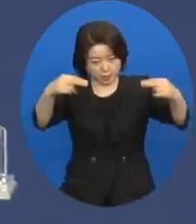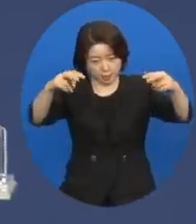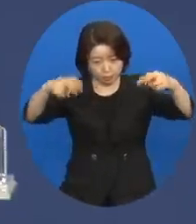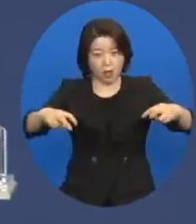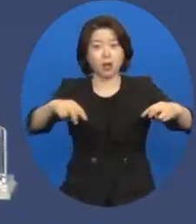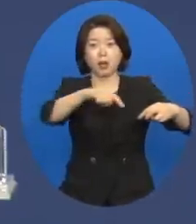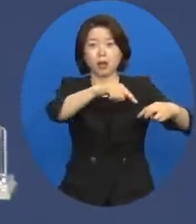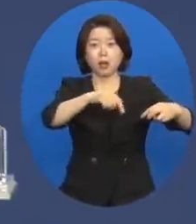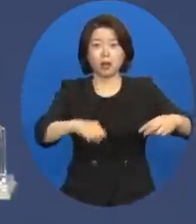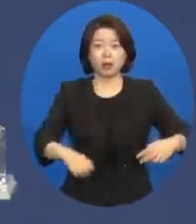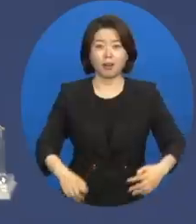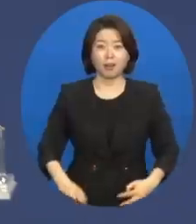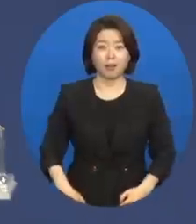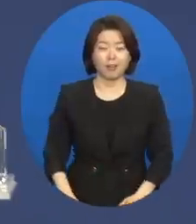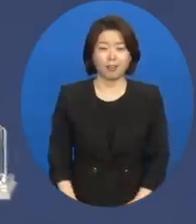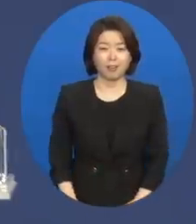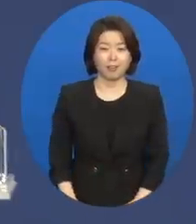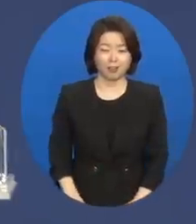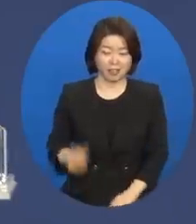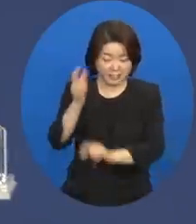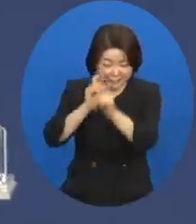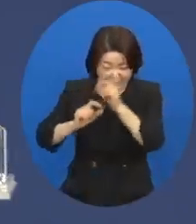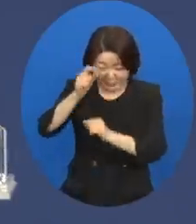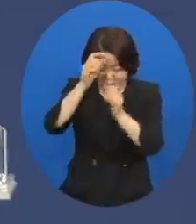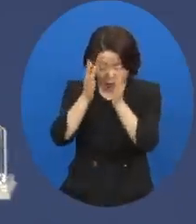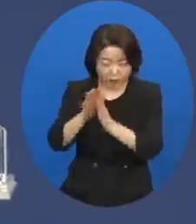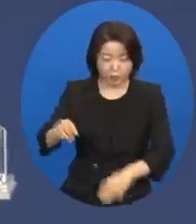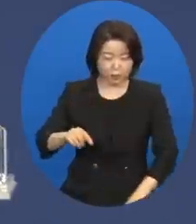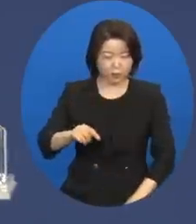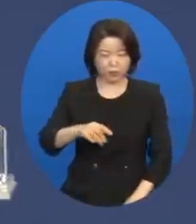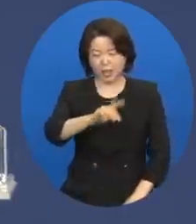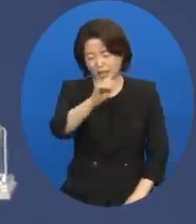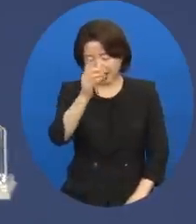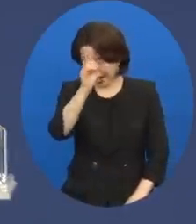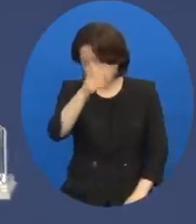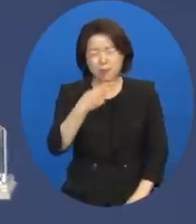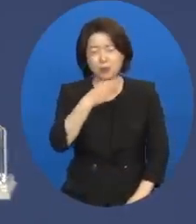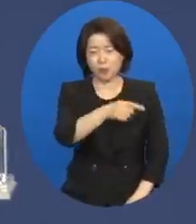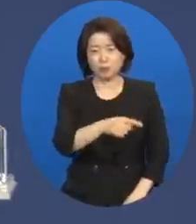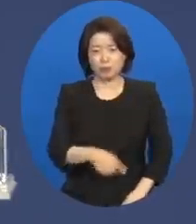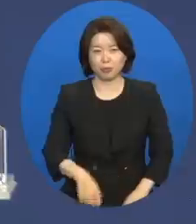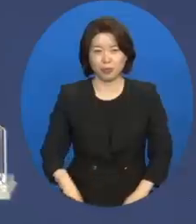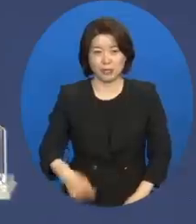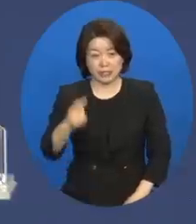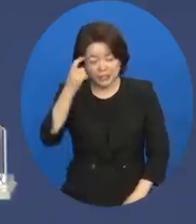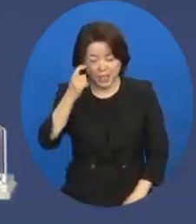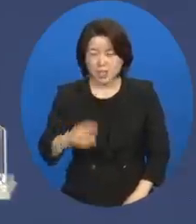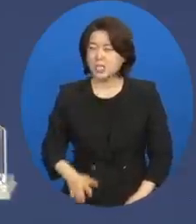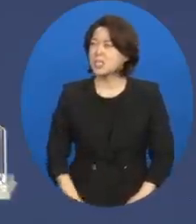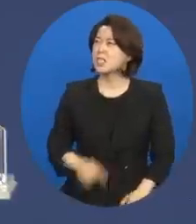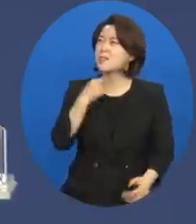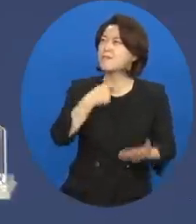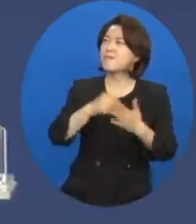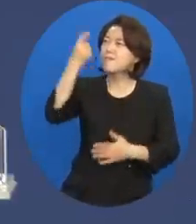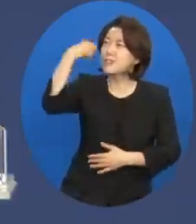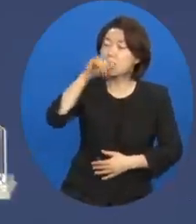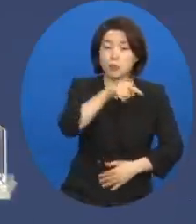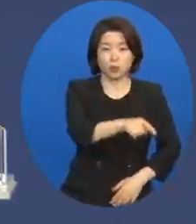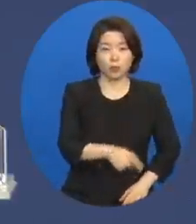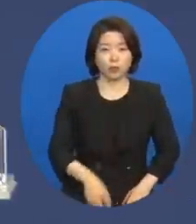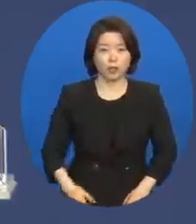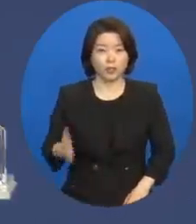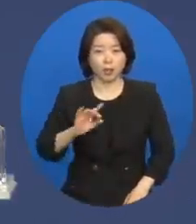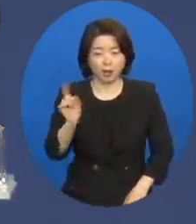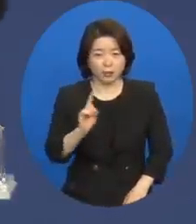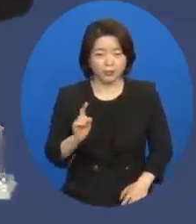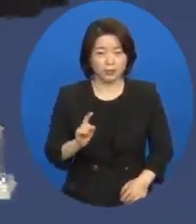거야. 철야기도 아예 꿈에도 꾸지 않죠. 철야기도 생각하는 것만은 막 피해의식을 느끼는 애들인데 얘들이 어느